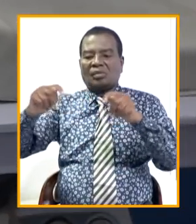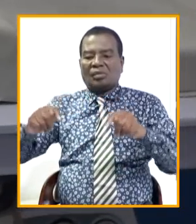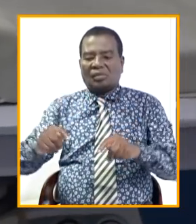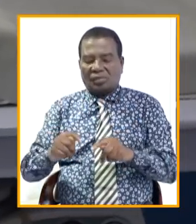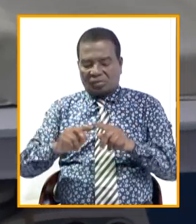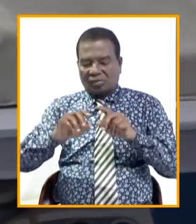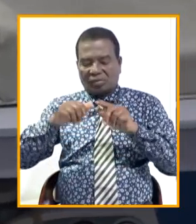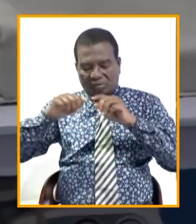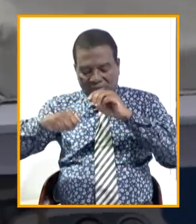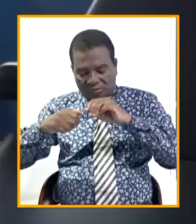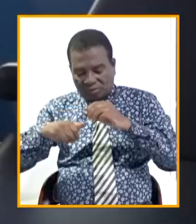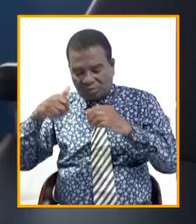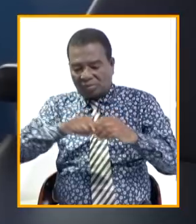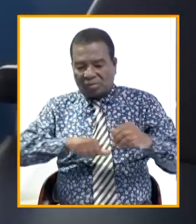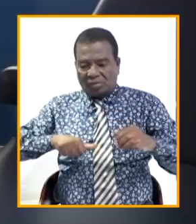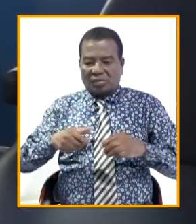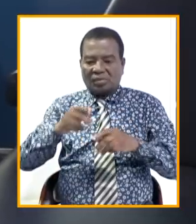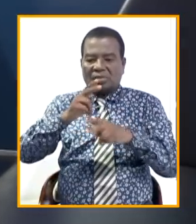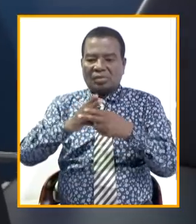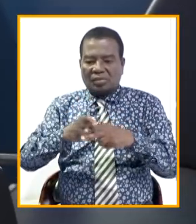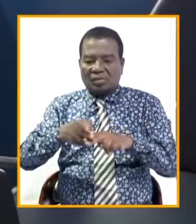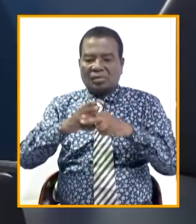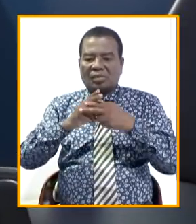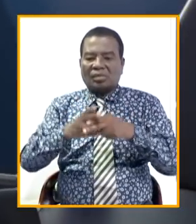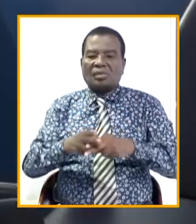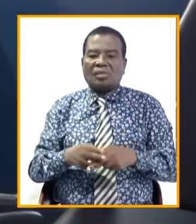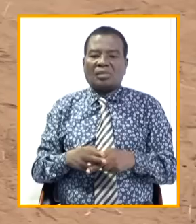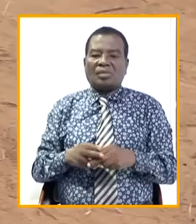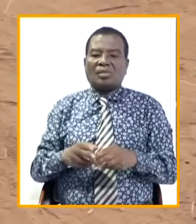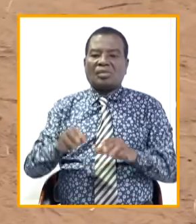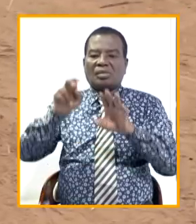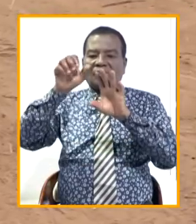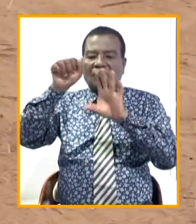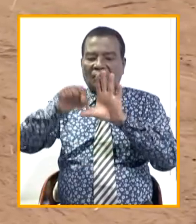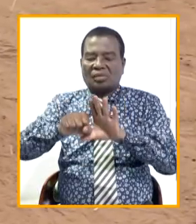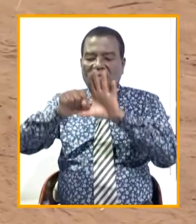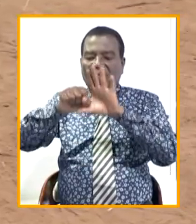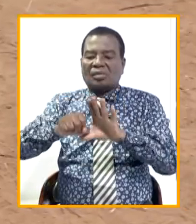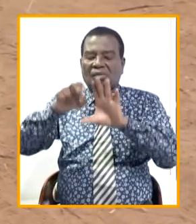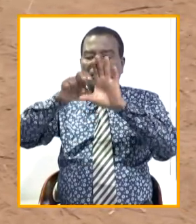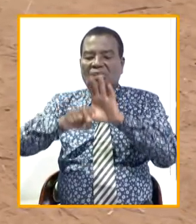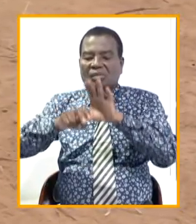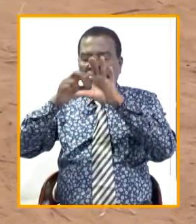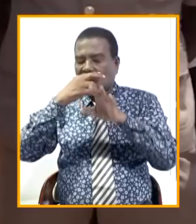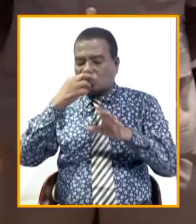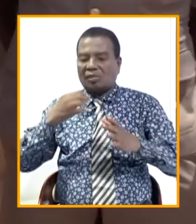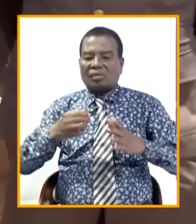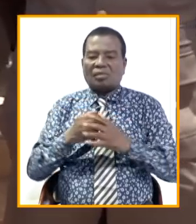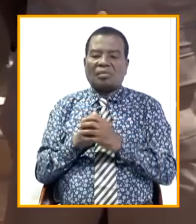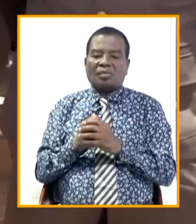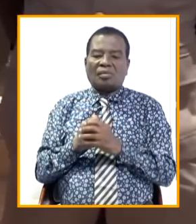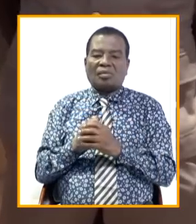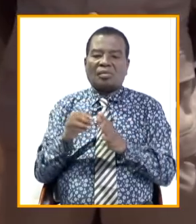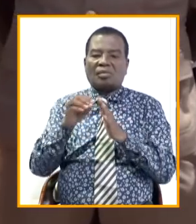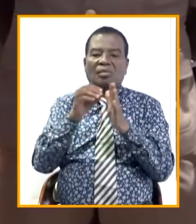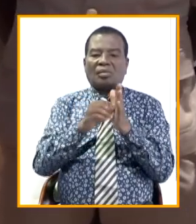d'examen opératoire, des PSPSON, des boîtes de pansement, des fauteuils roulants et des produits pour les soins pratiques.